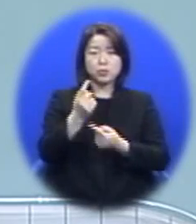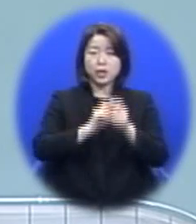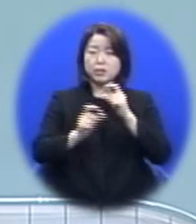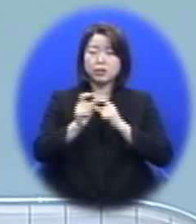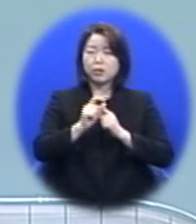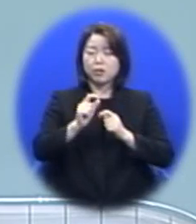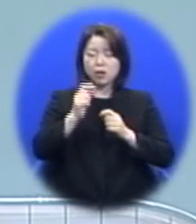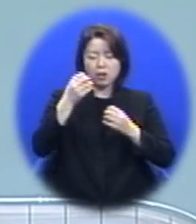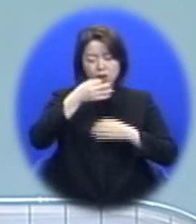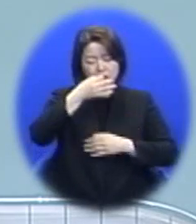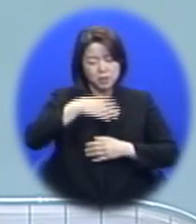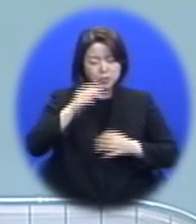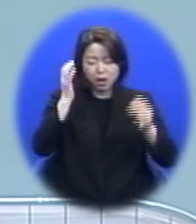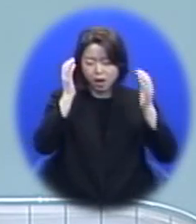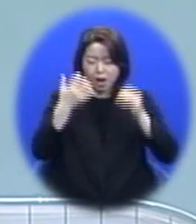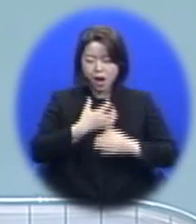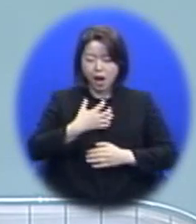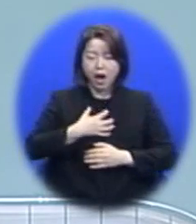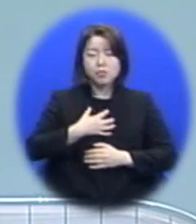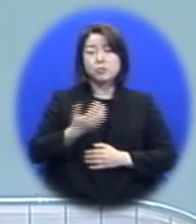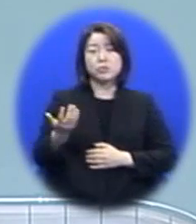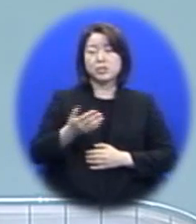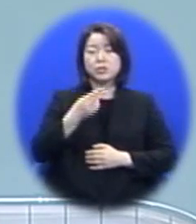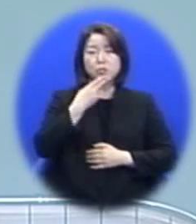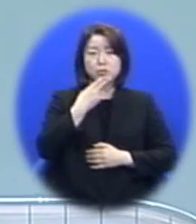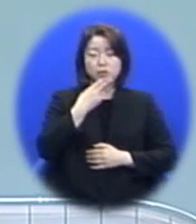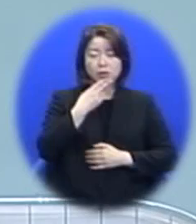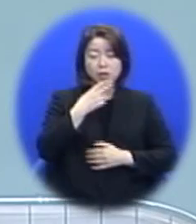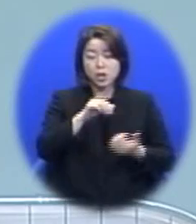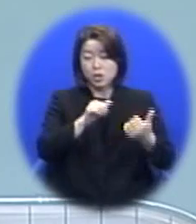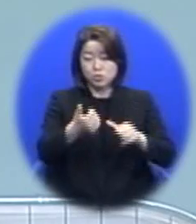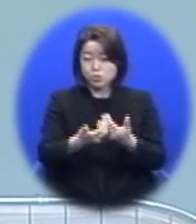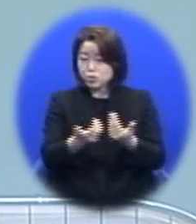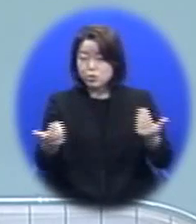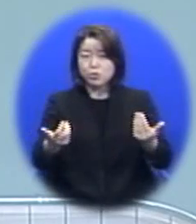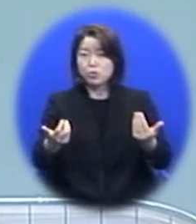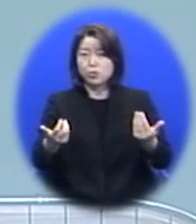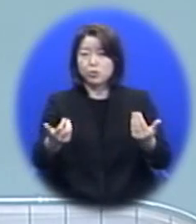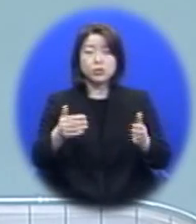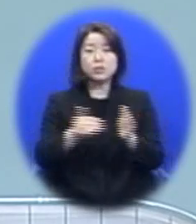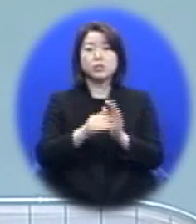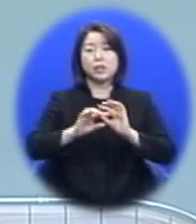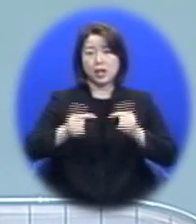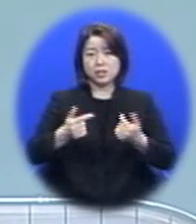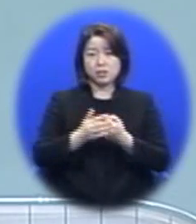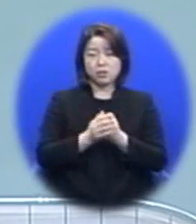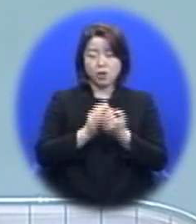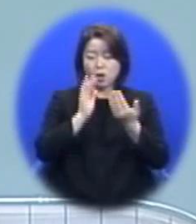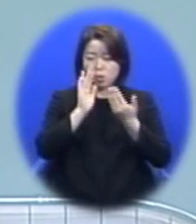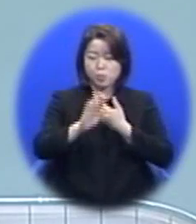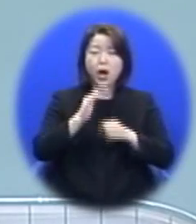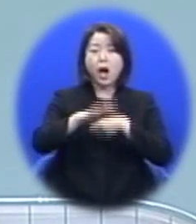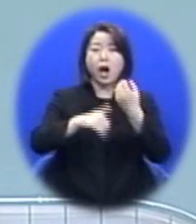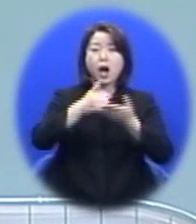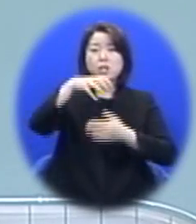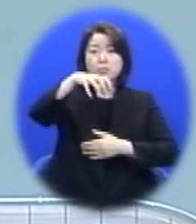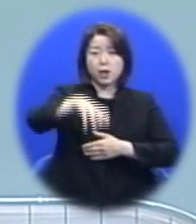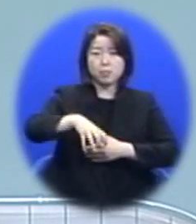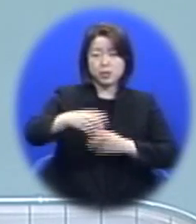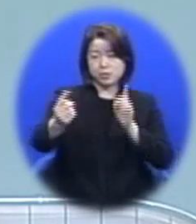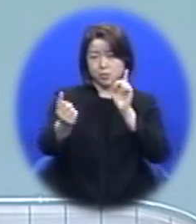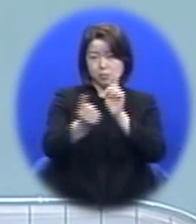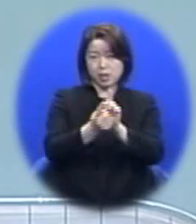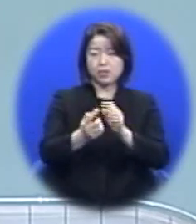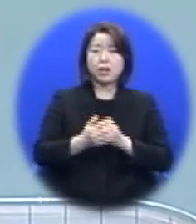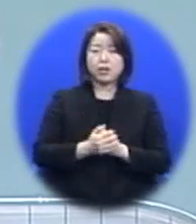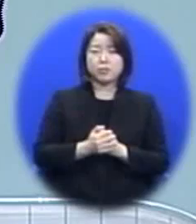고통스러운 일이 없을 거예요. 사별로 끝나는 것도 아닙니다. 조금 더 지나면 하나님 앞에서 만납니다.